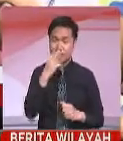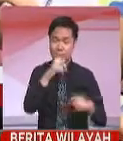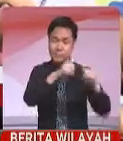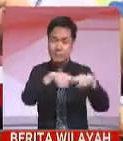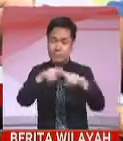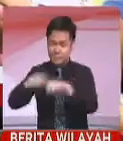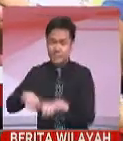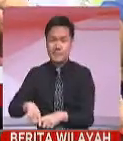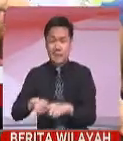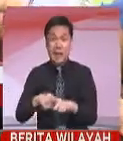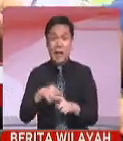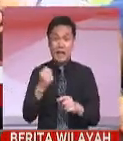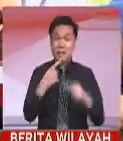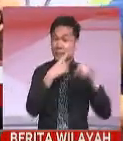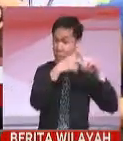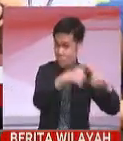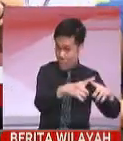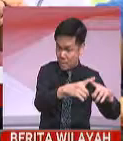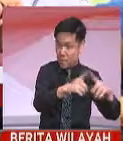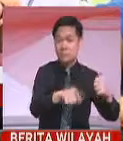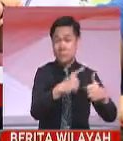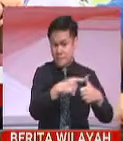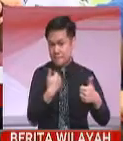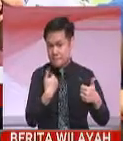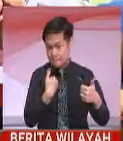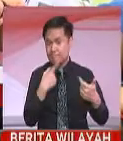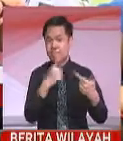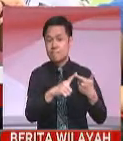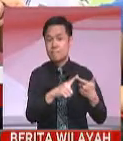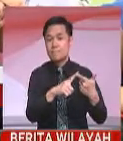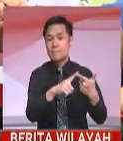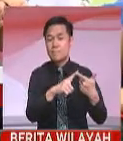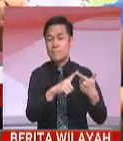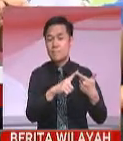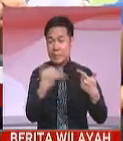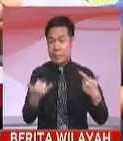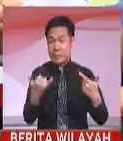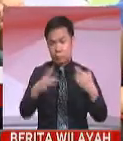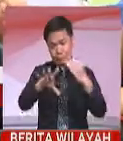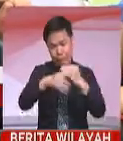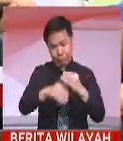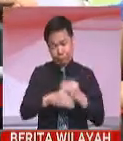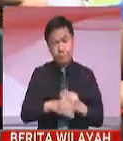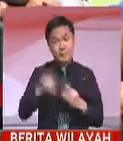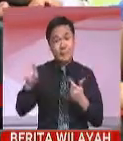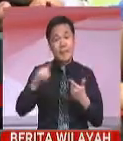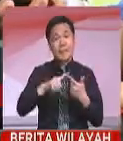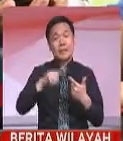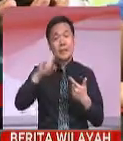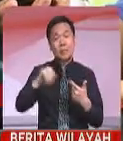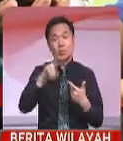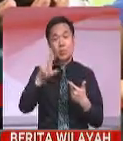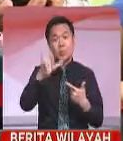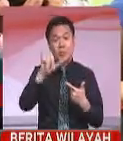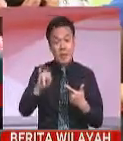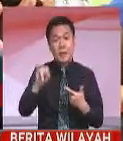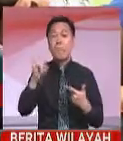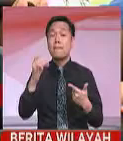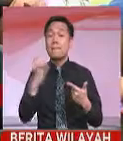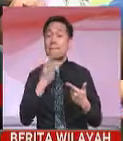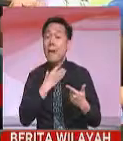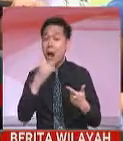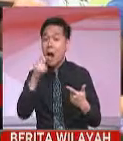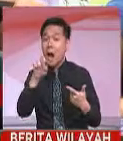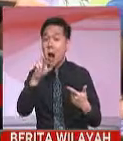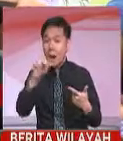menginap pasti beberapa dewan lainnya pada radtya kita ada sekalian di unit agak dan juga di putih ini kita juga